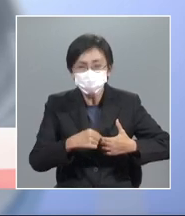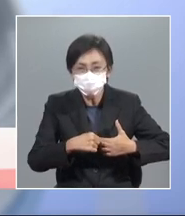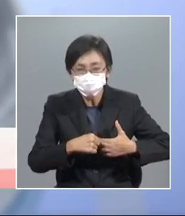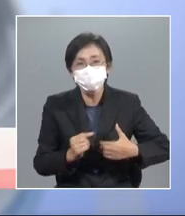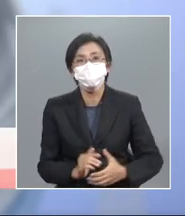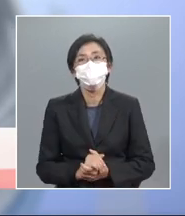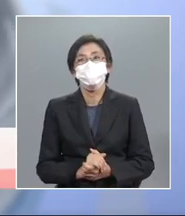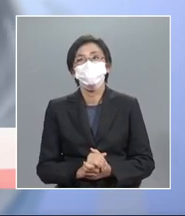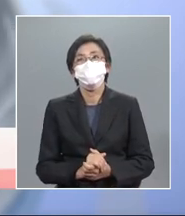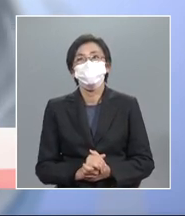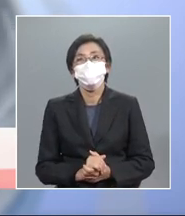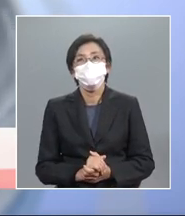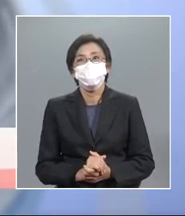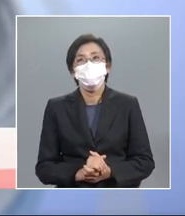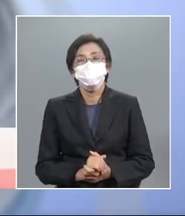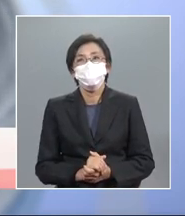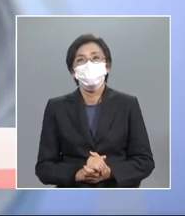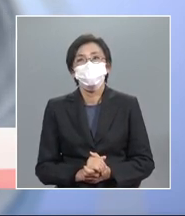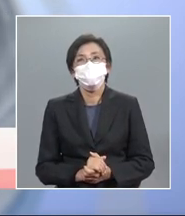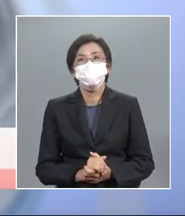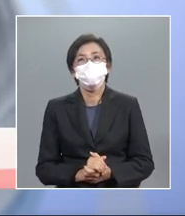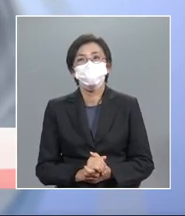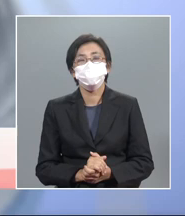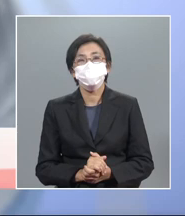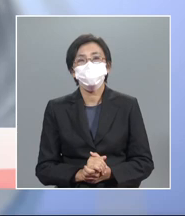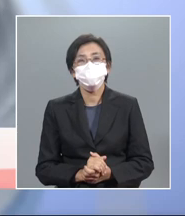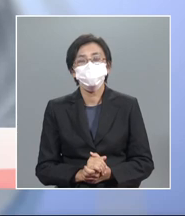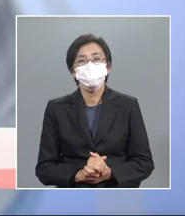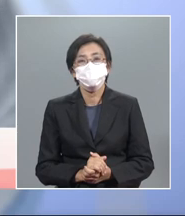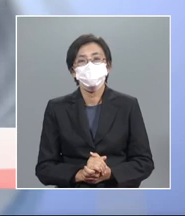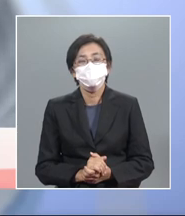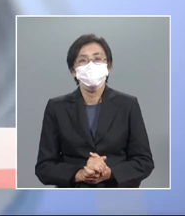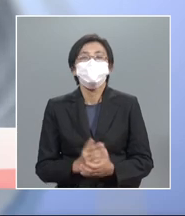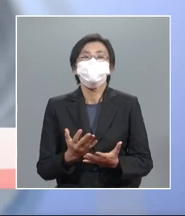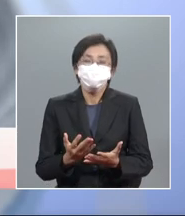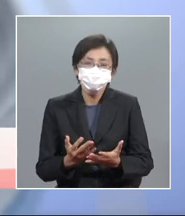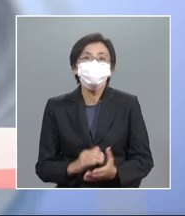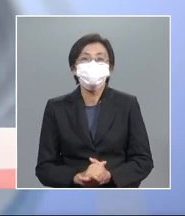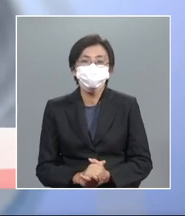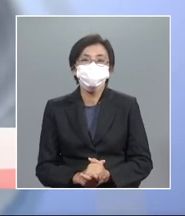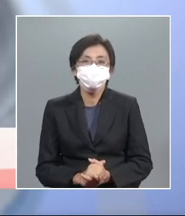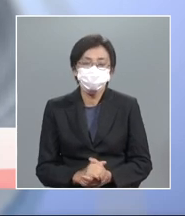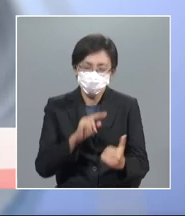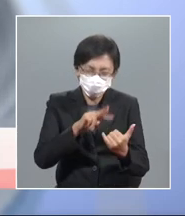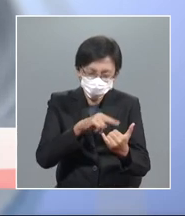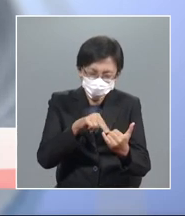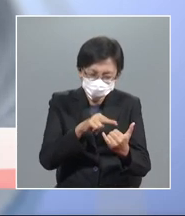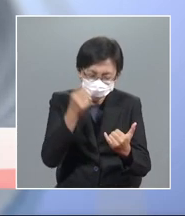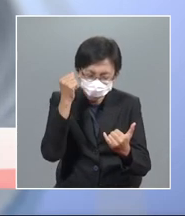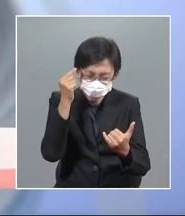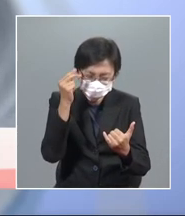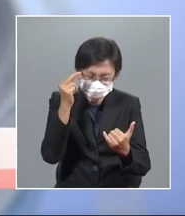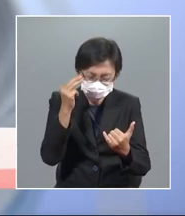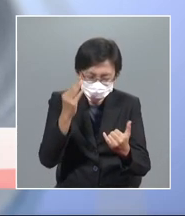ครับอ่ะแล้วก็ปัจจัยหลายอย่างนะครับก็เลยทำให้สุดท้ายแล้วไม่มี